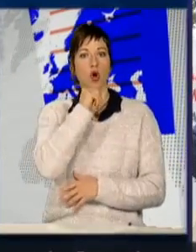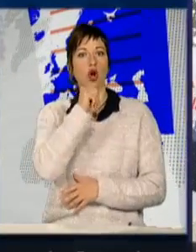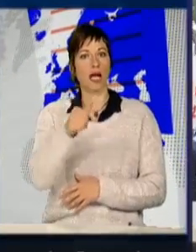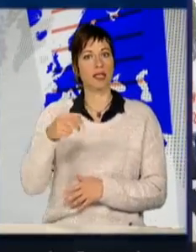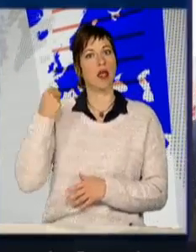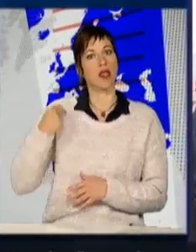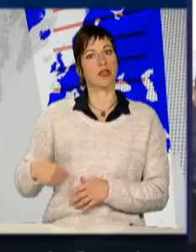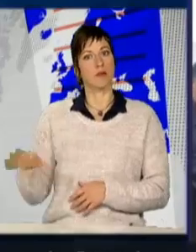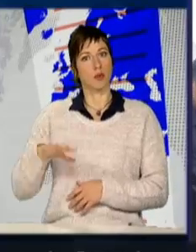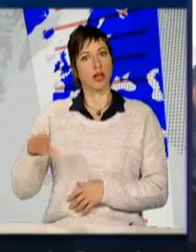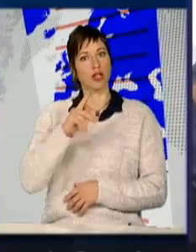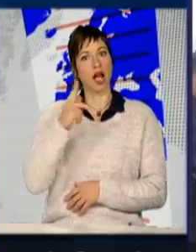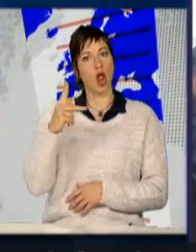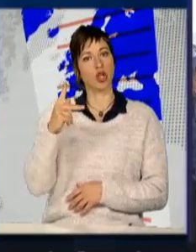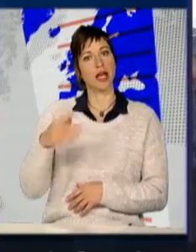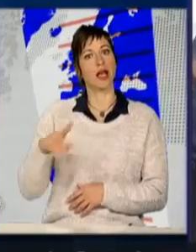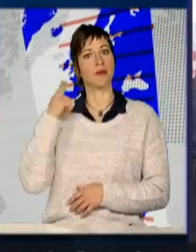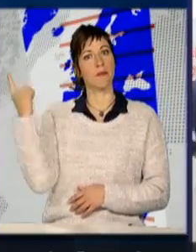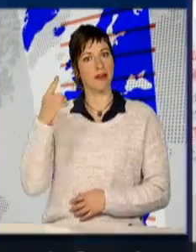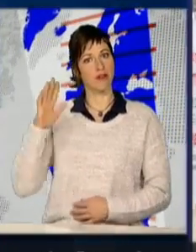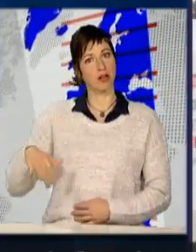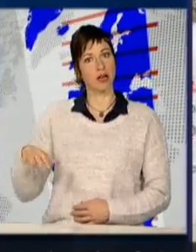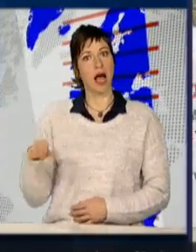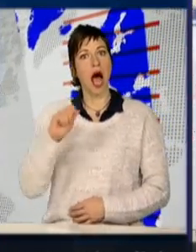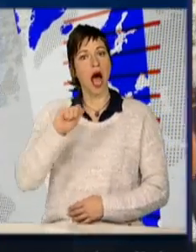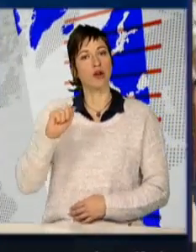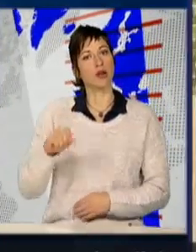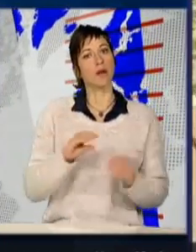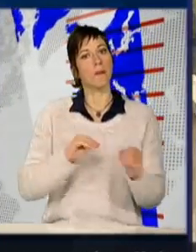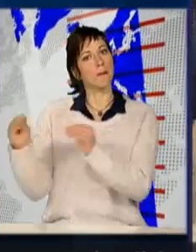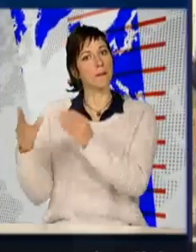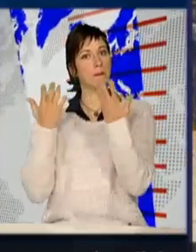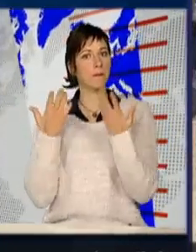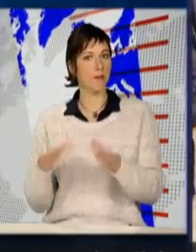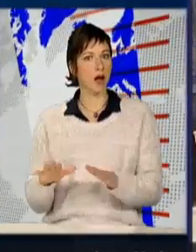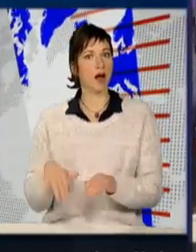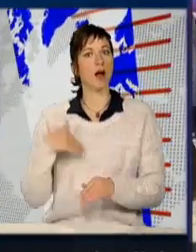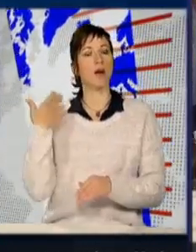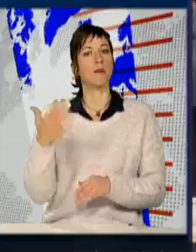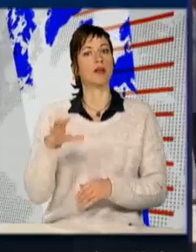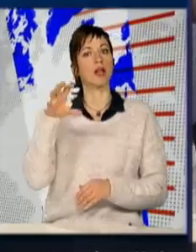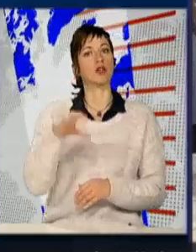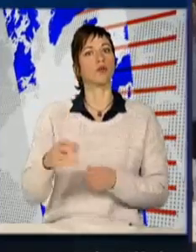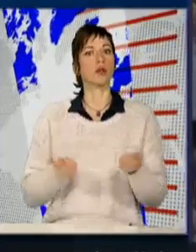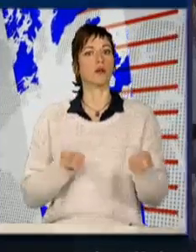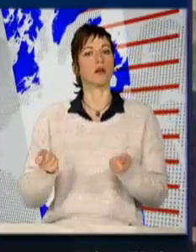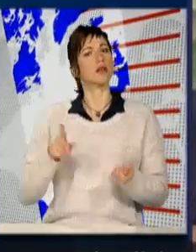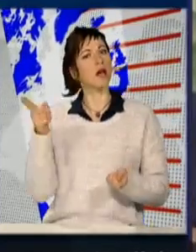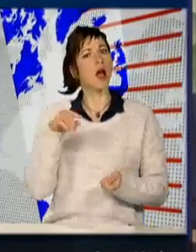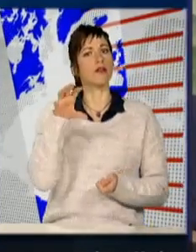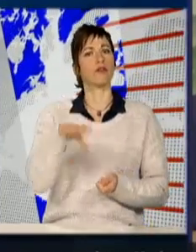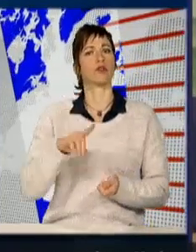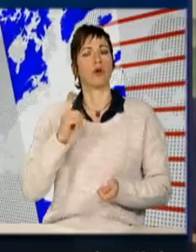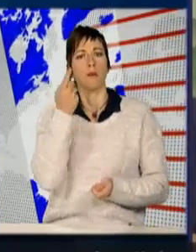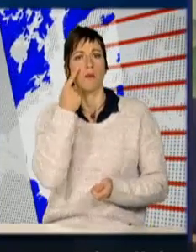αεροδρόμιο στο Καστέλι, στο Δήμαρχο της περιοχής, Ζαχαρία Καλογεράκη, και στον Περιφερειάρχη Κρήτης, Σταύρο Ναουτάκη. Στη συνέχεια, αυτοδιοικητικοί